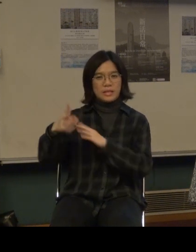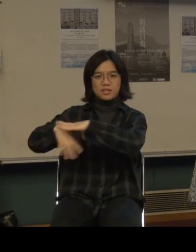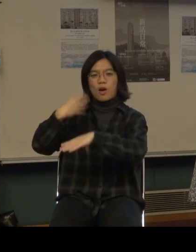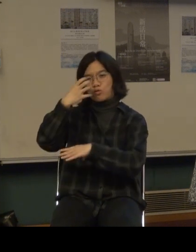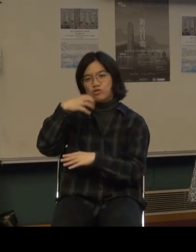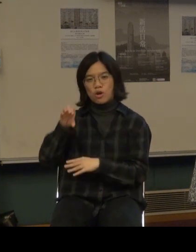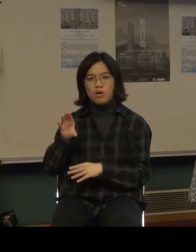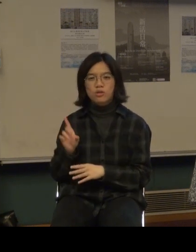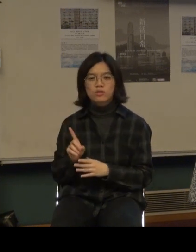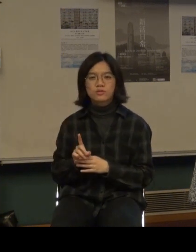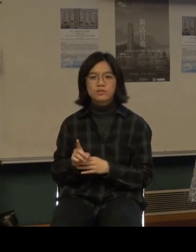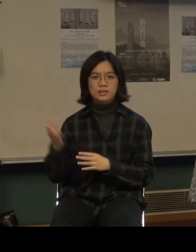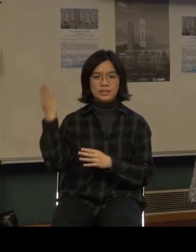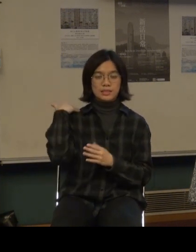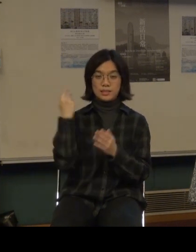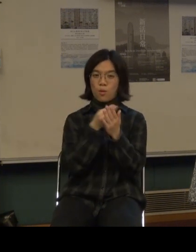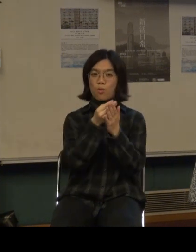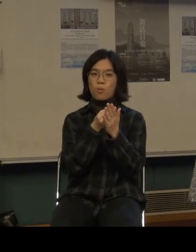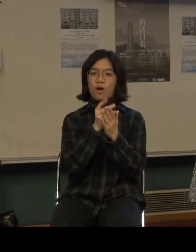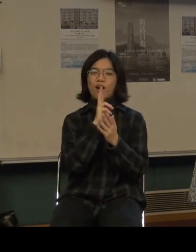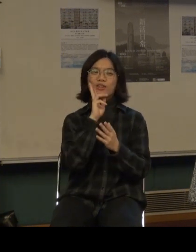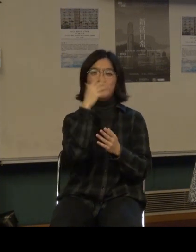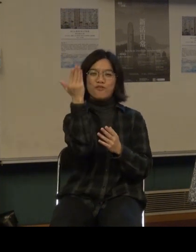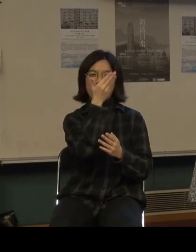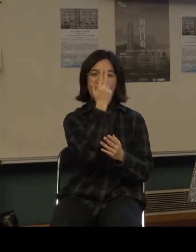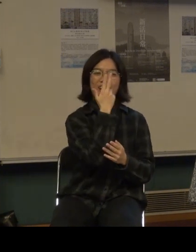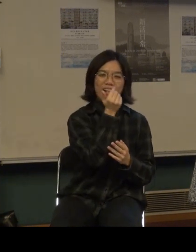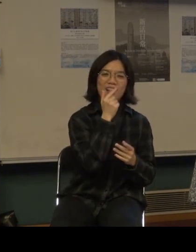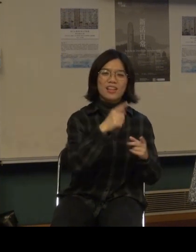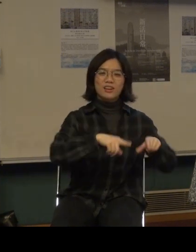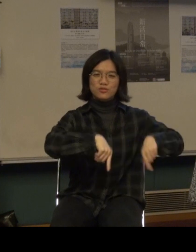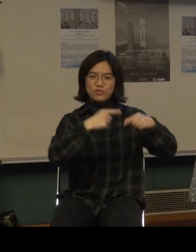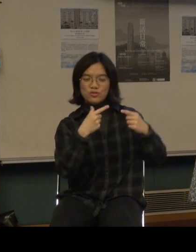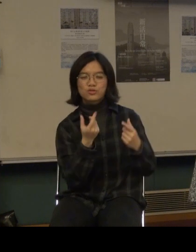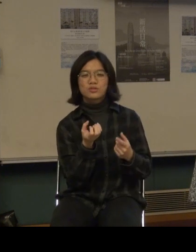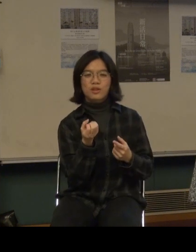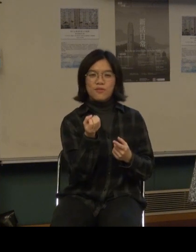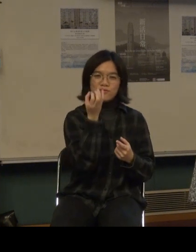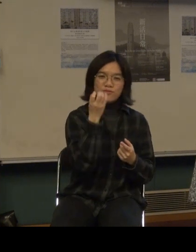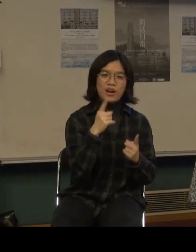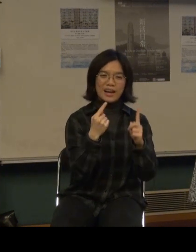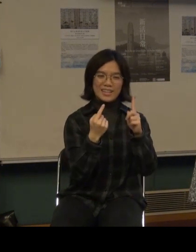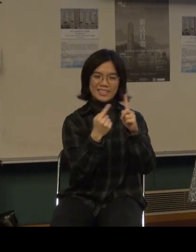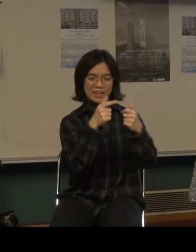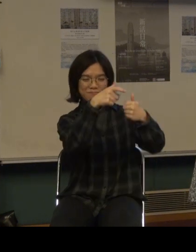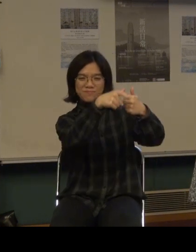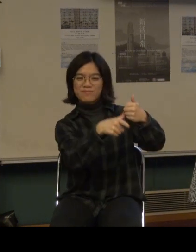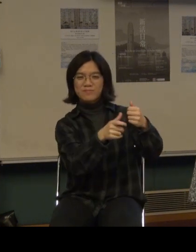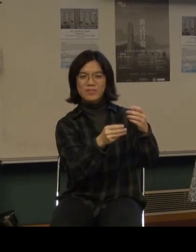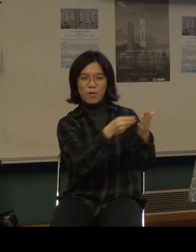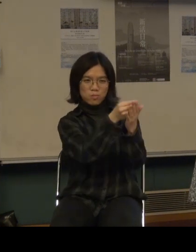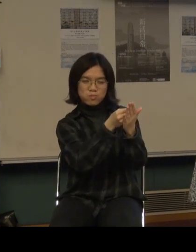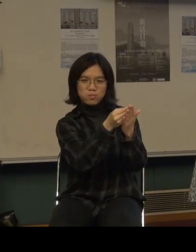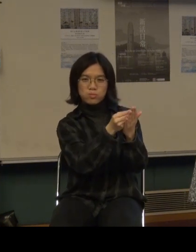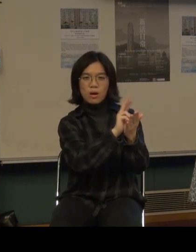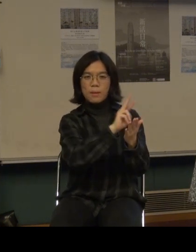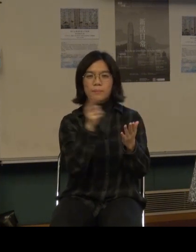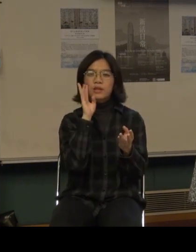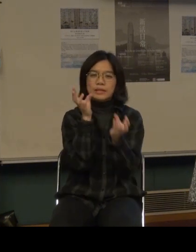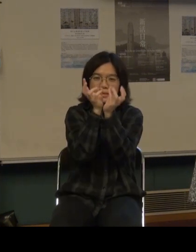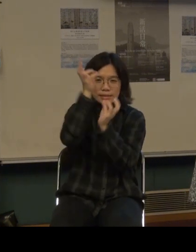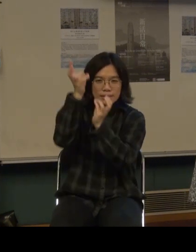一些的畫作，以前我們畫開風景、畫開花草樹木、畫開人物，變成只是一些的線條、一